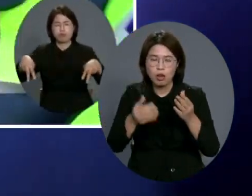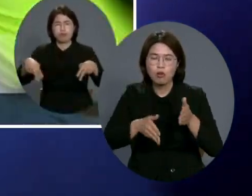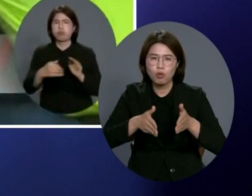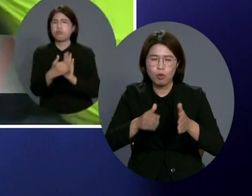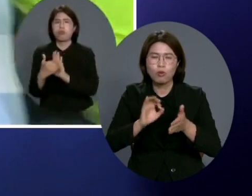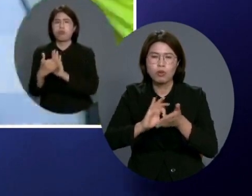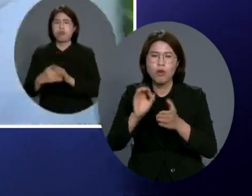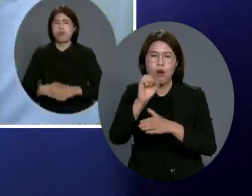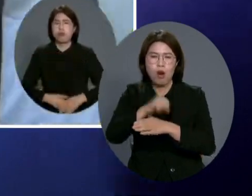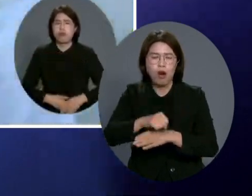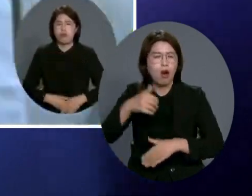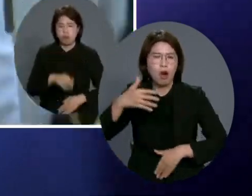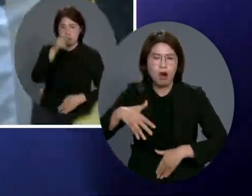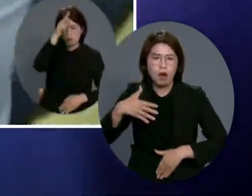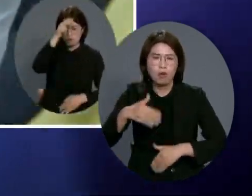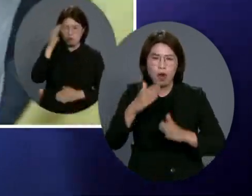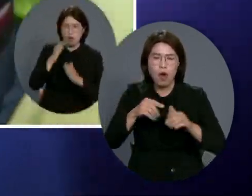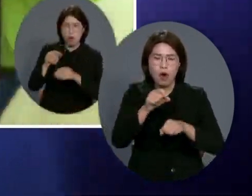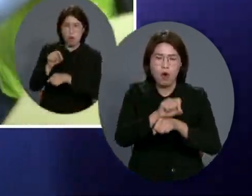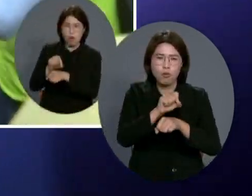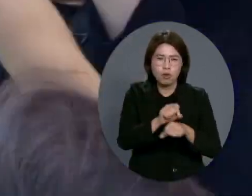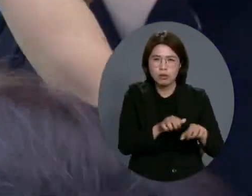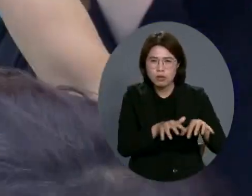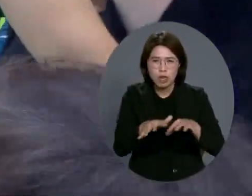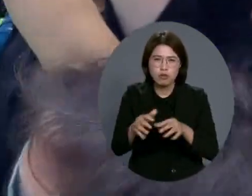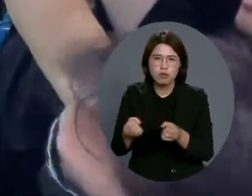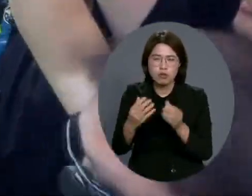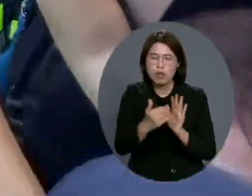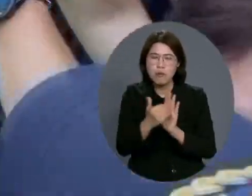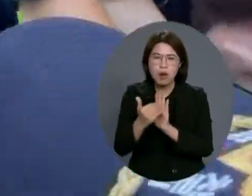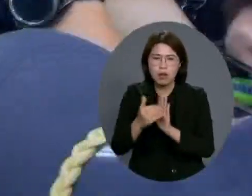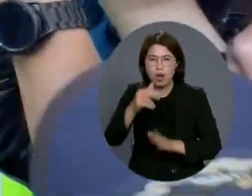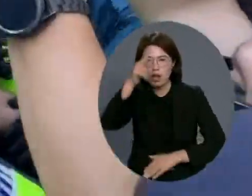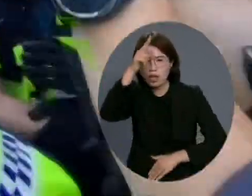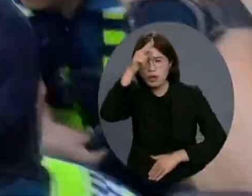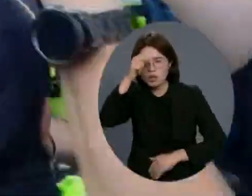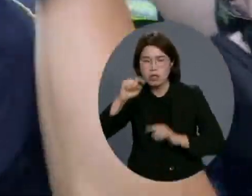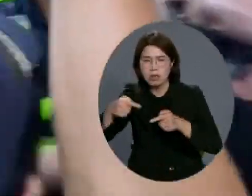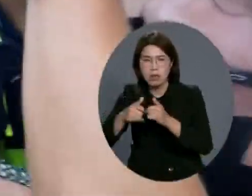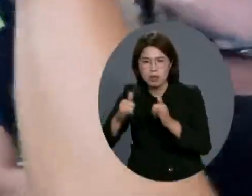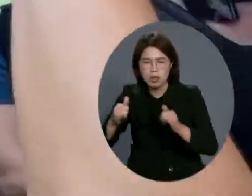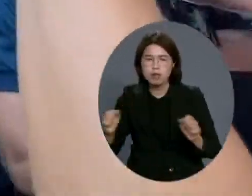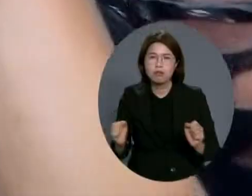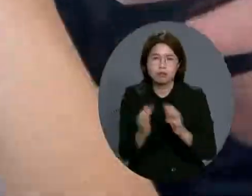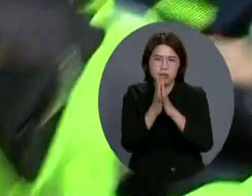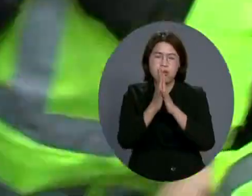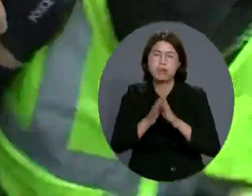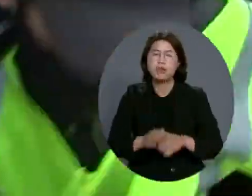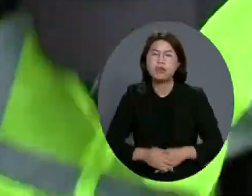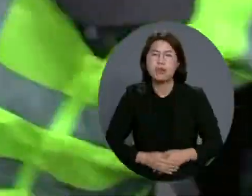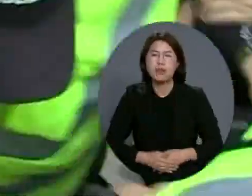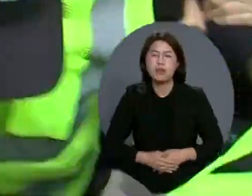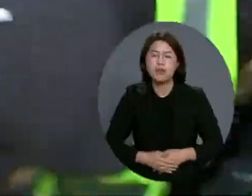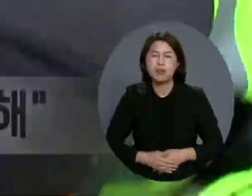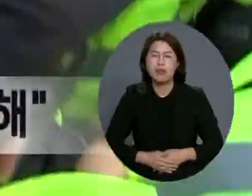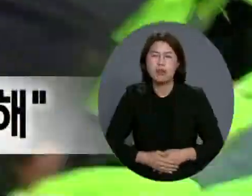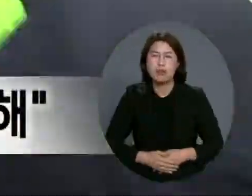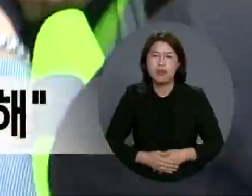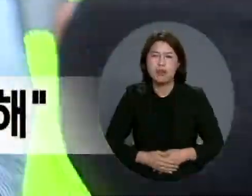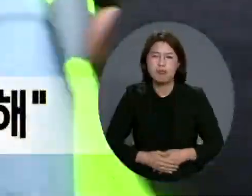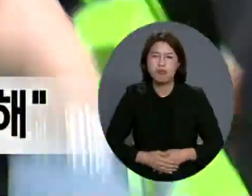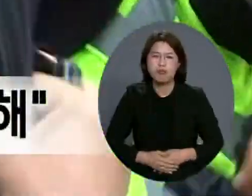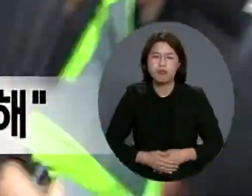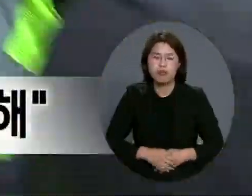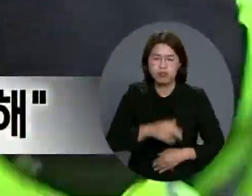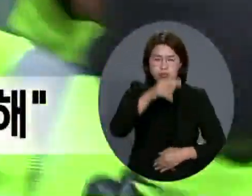않다며 공무원을 원해 축제를 막으려다 경찰 참가자들과 충돌했습니다 공권력 끼리의 초유의